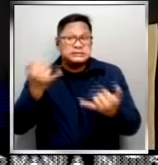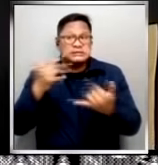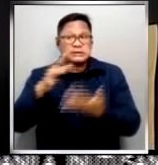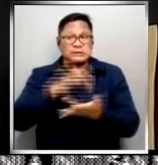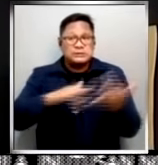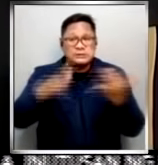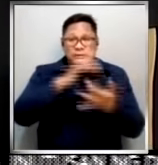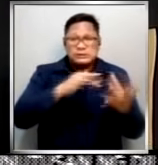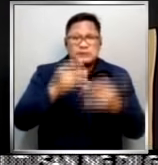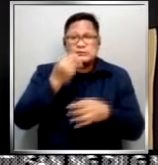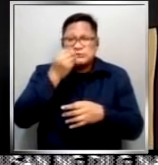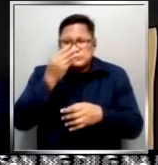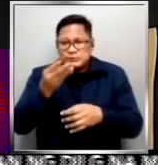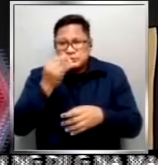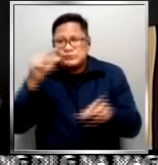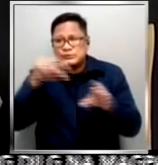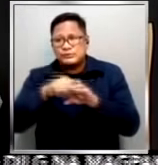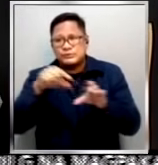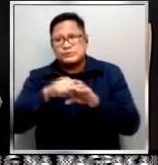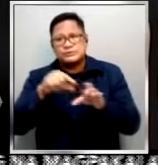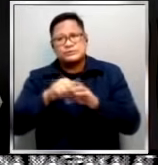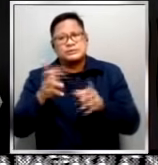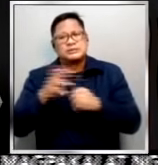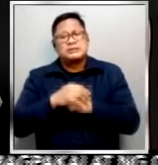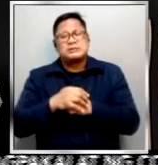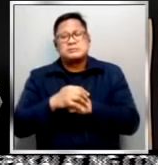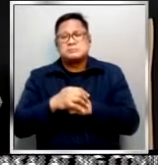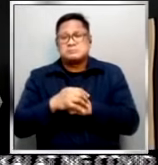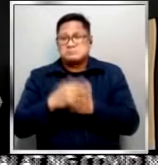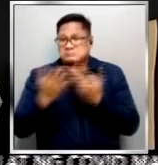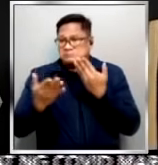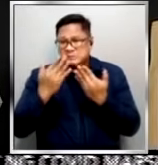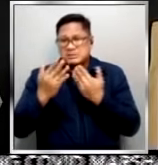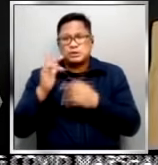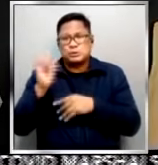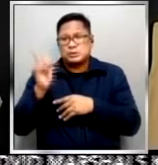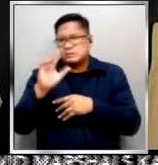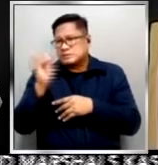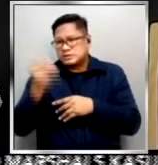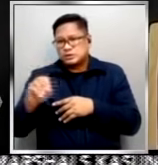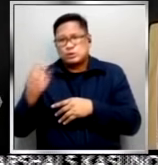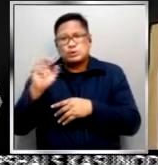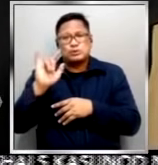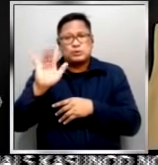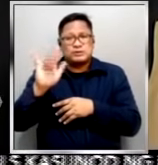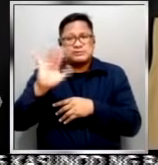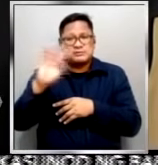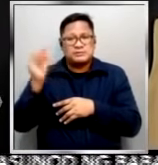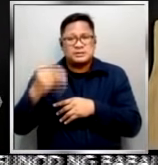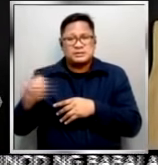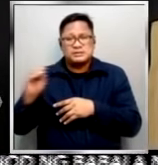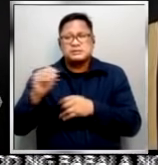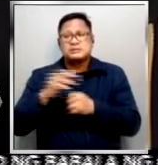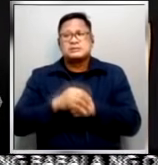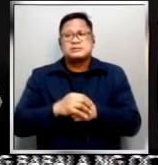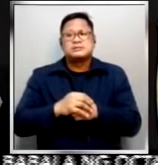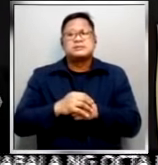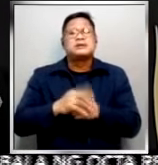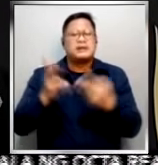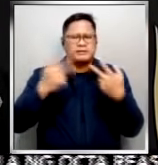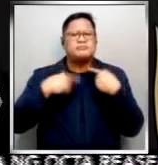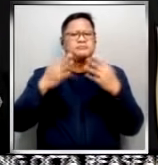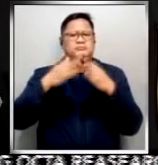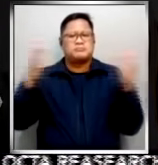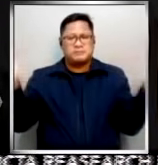Naka-checkout counters, no? Siguro mga 20% to 25% lang ang binuksan na kaha sa mga ibang malalaking tindahan. Hindi nag-extended hours ang